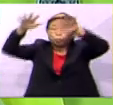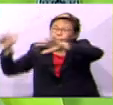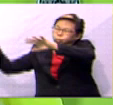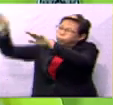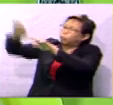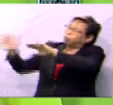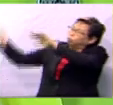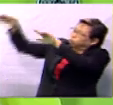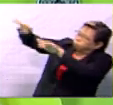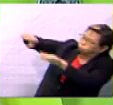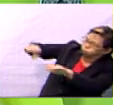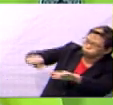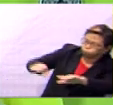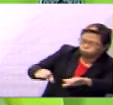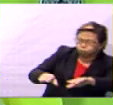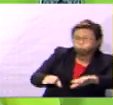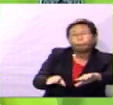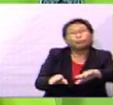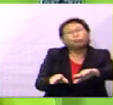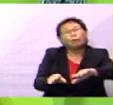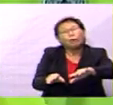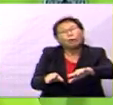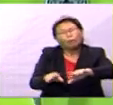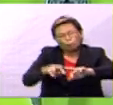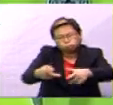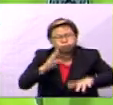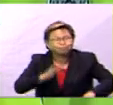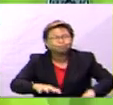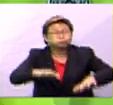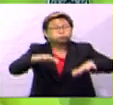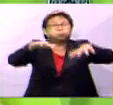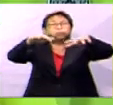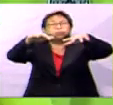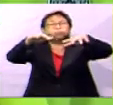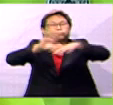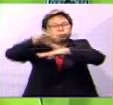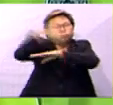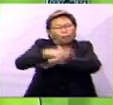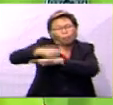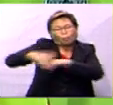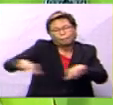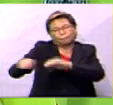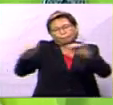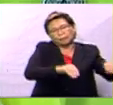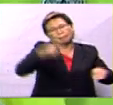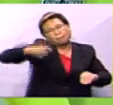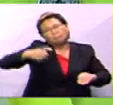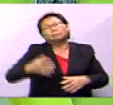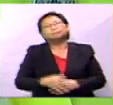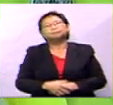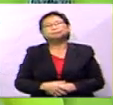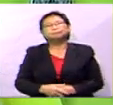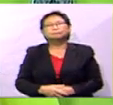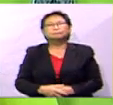akan mengakibatkan dijangka banjir yang terpaksa dilakukan perpindahan. Walau